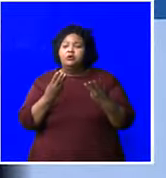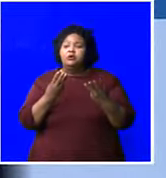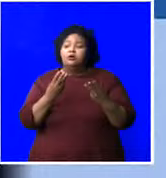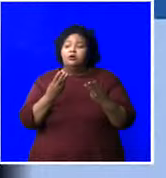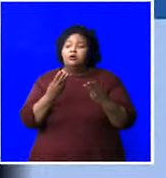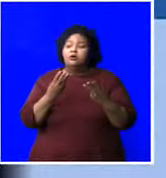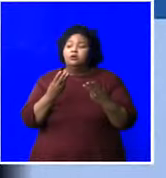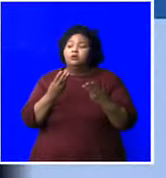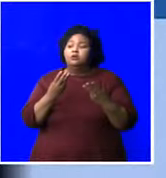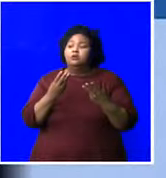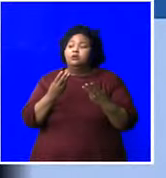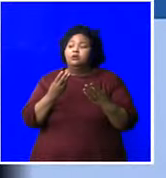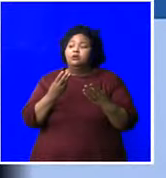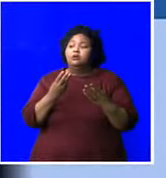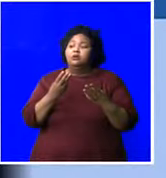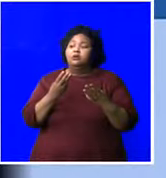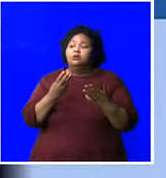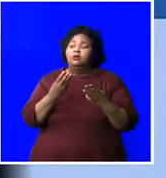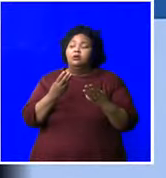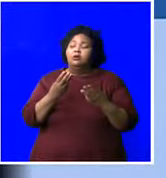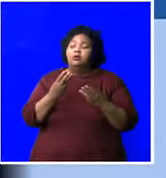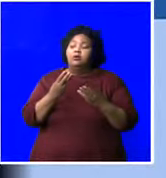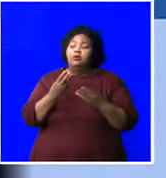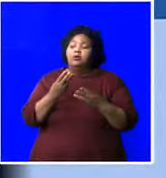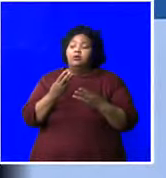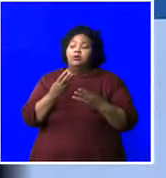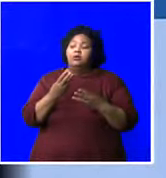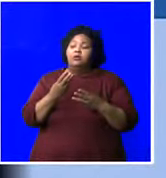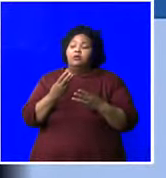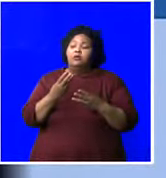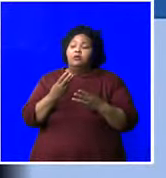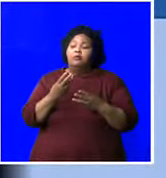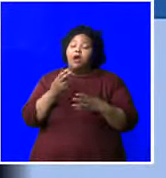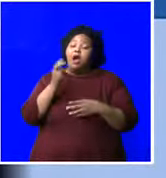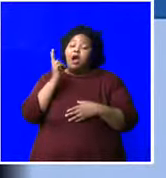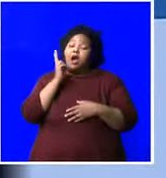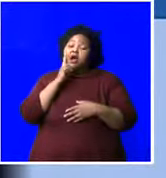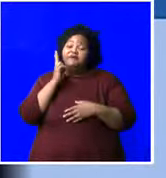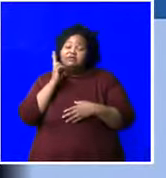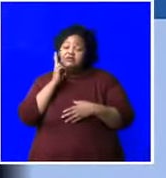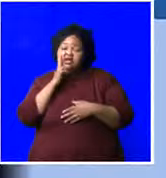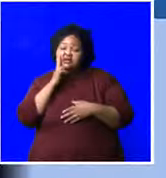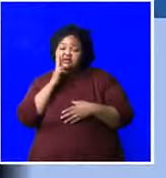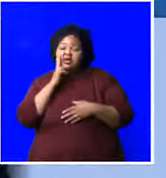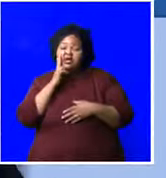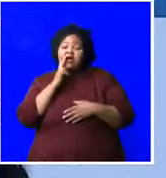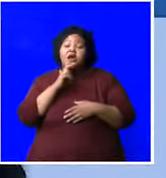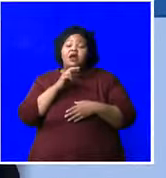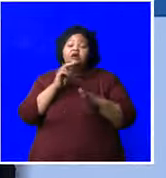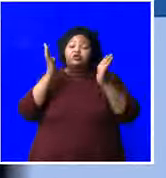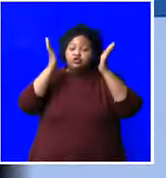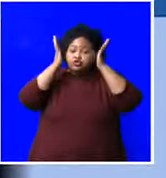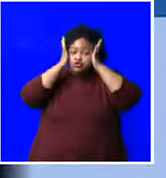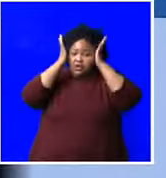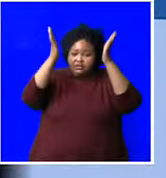around the RSTP ungamangala ukuthi lemsebenzi lengavuleka today